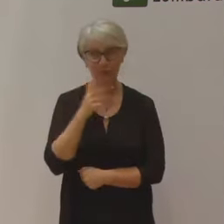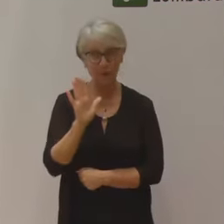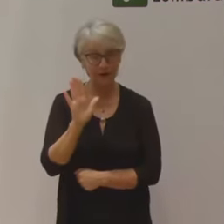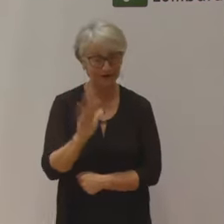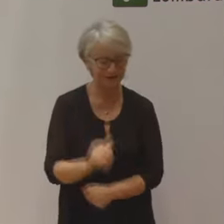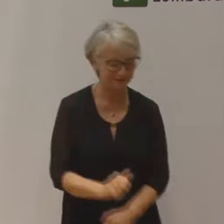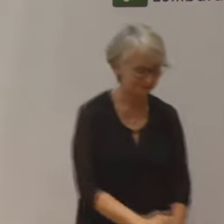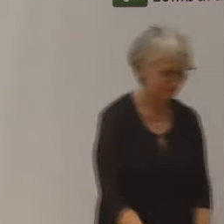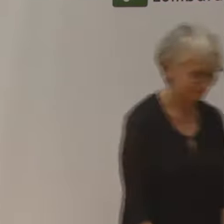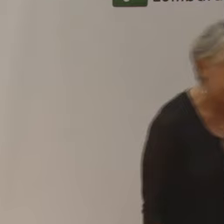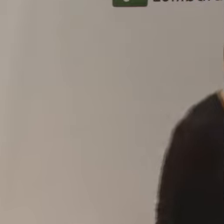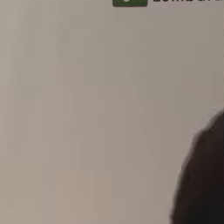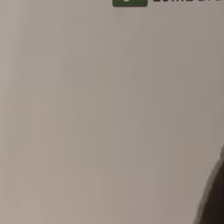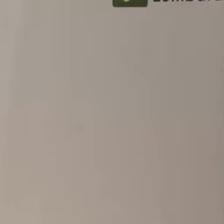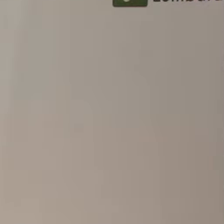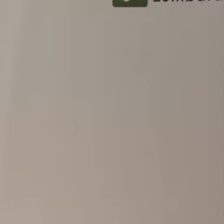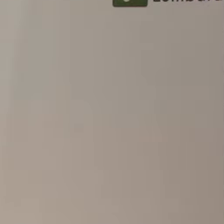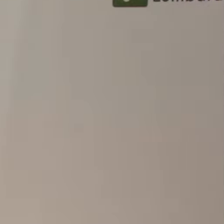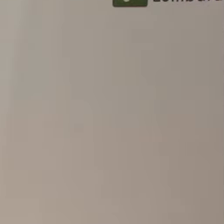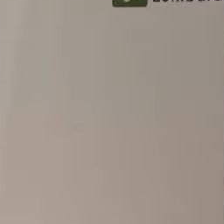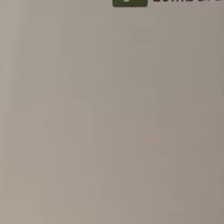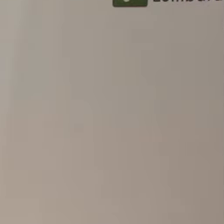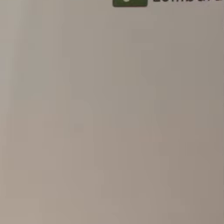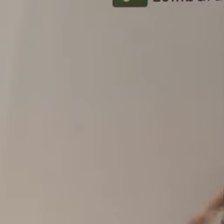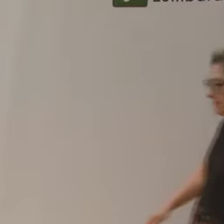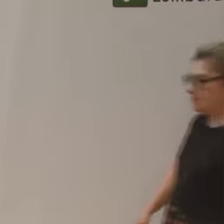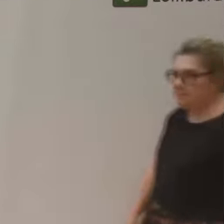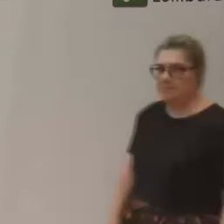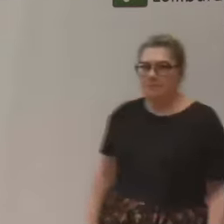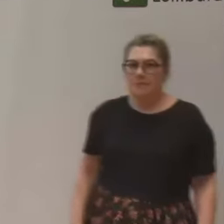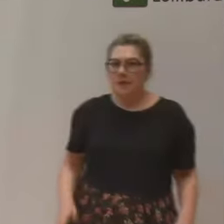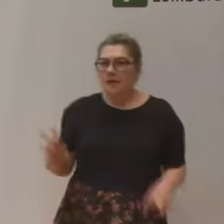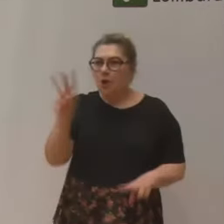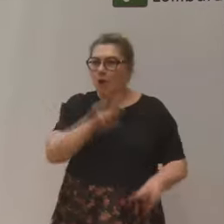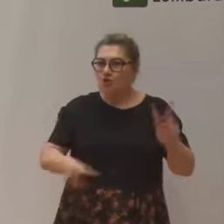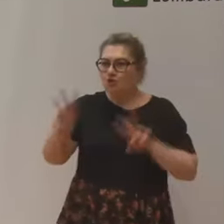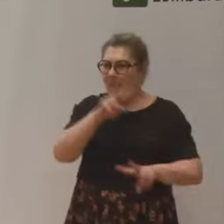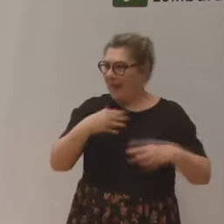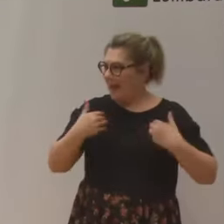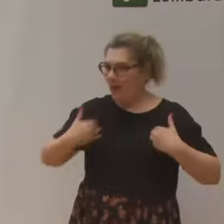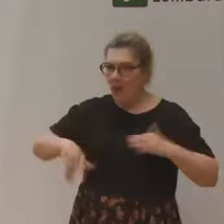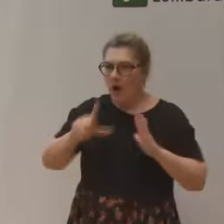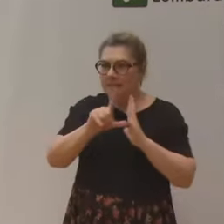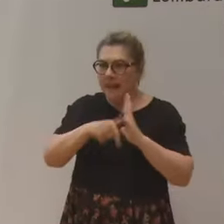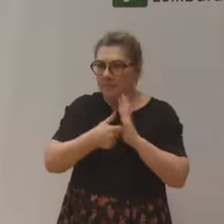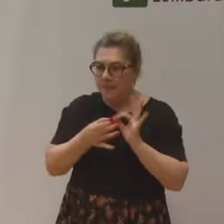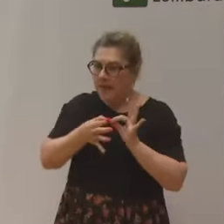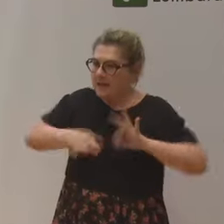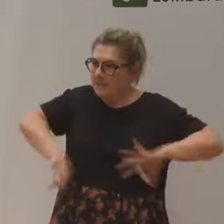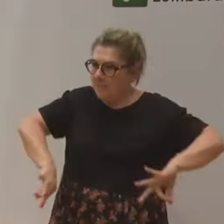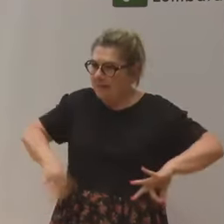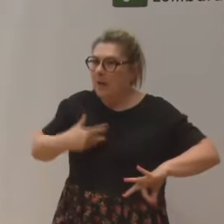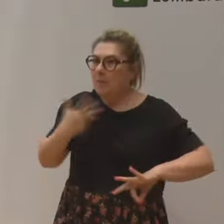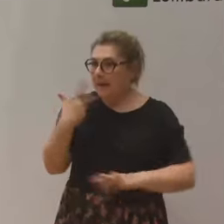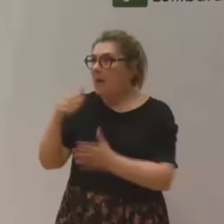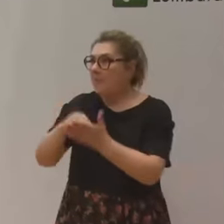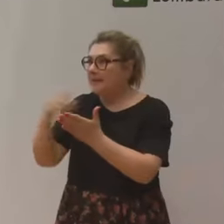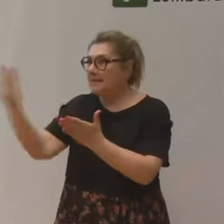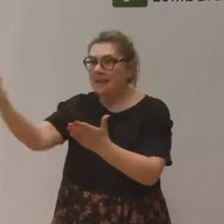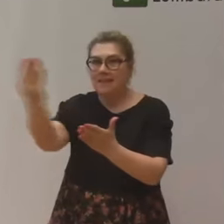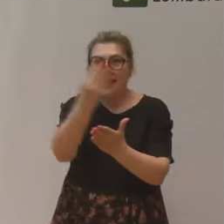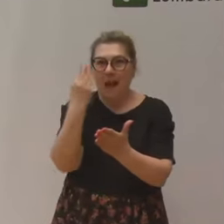Io cercherò di stare nei tempi perché consentirci questo fuori programma intervistando, visto che ci sono direttamente alcuni dei protagonisti di queste